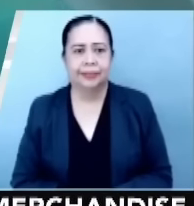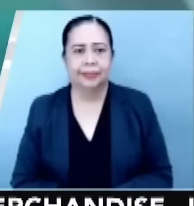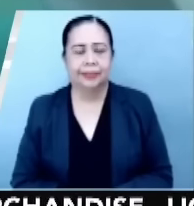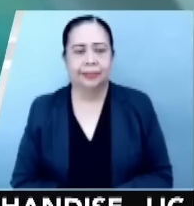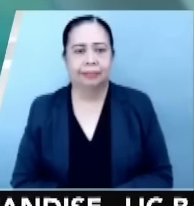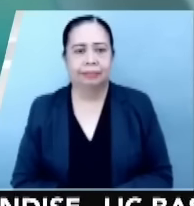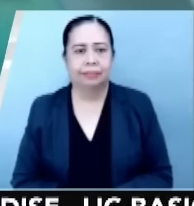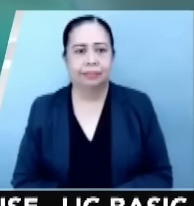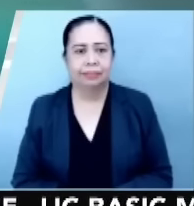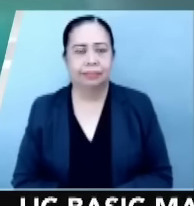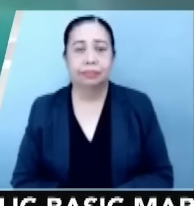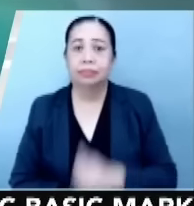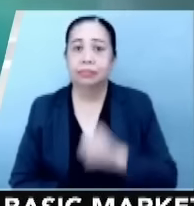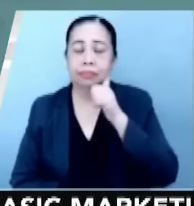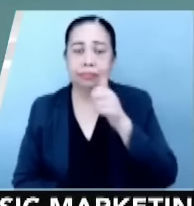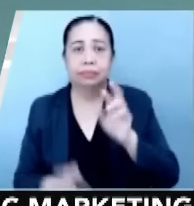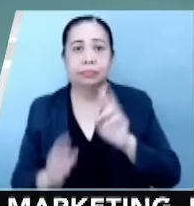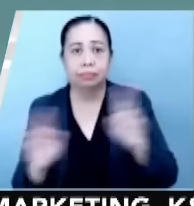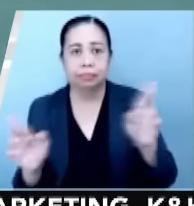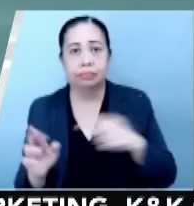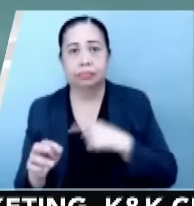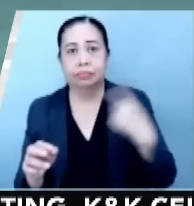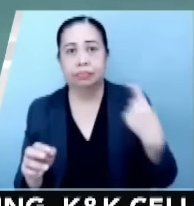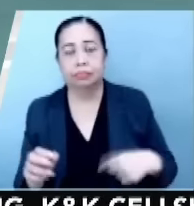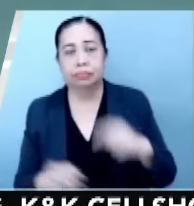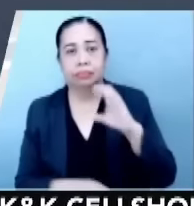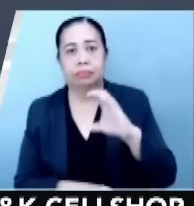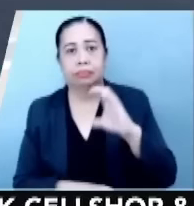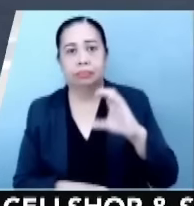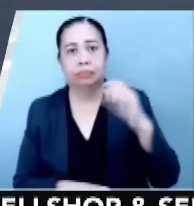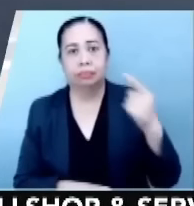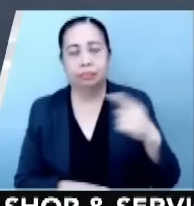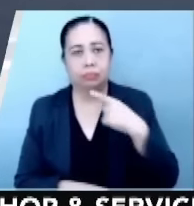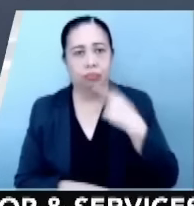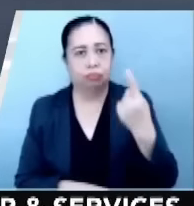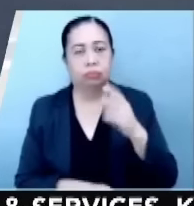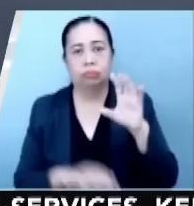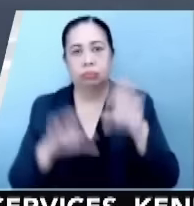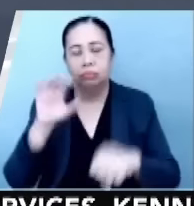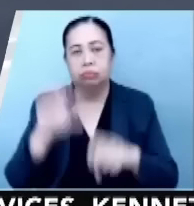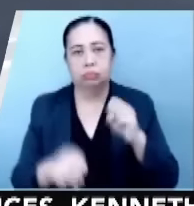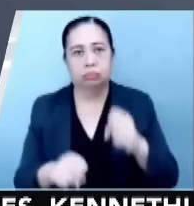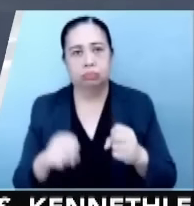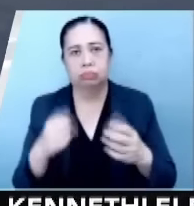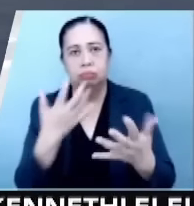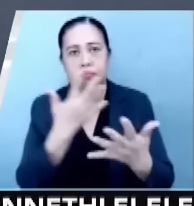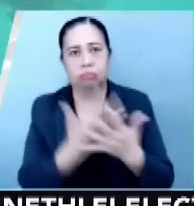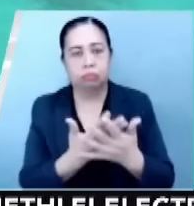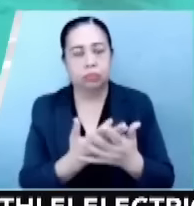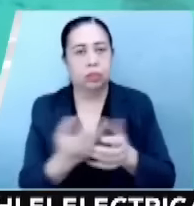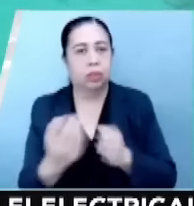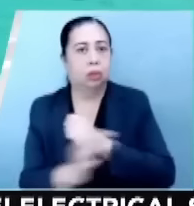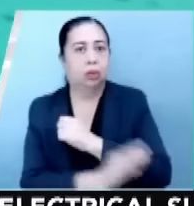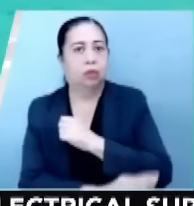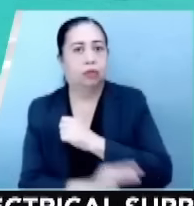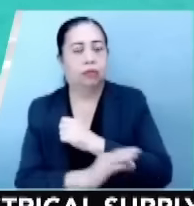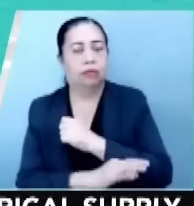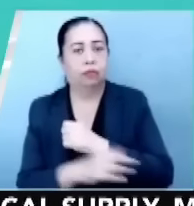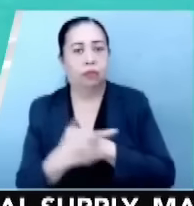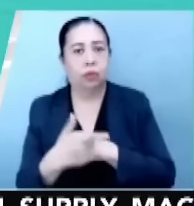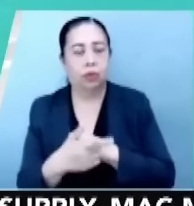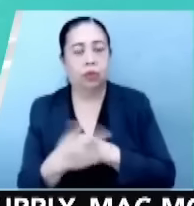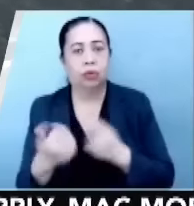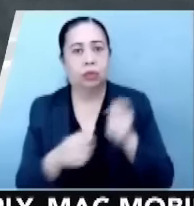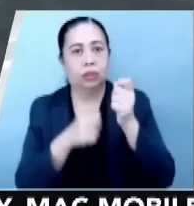Bukas na ipatutupad ng China Coast Guard ang bagong utos na manghuli at magkulong ng mga banyagang mangingisda na tatawid sa mga inaangking katubigan